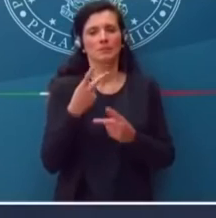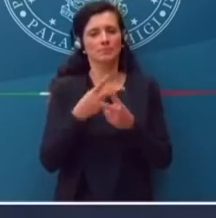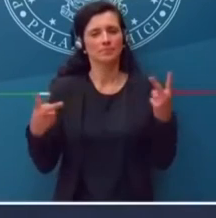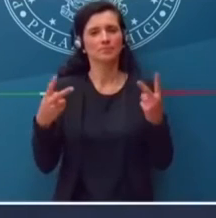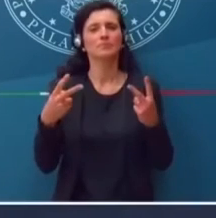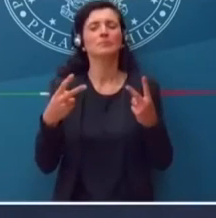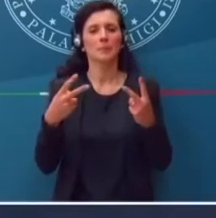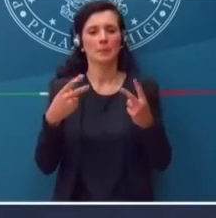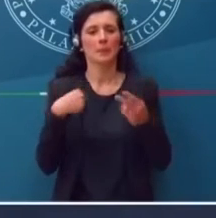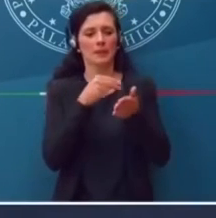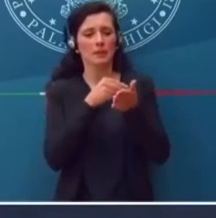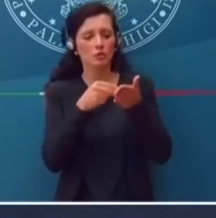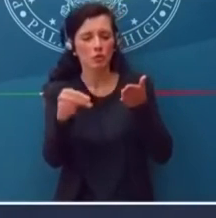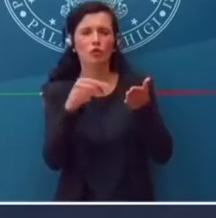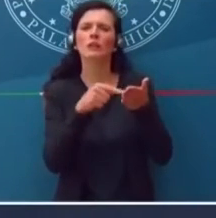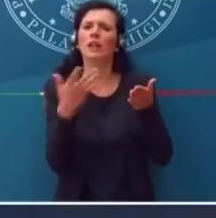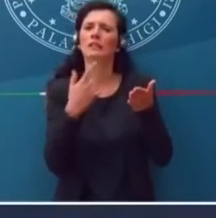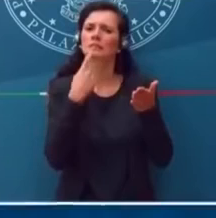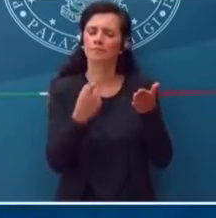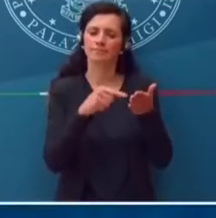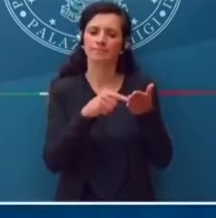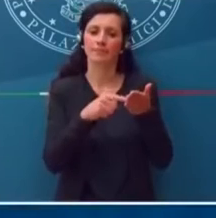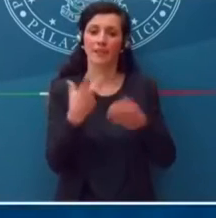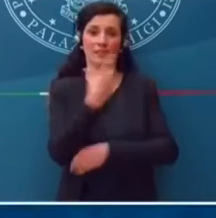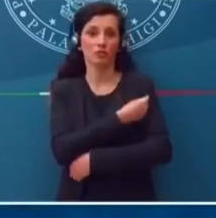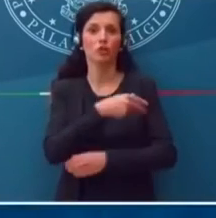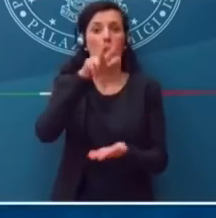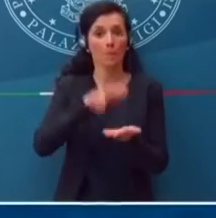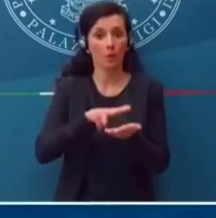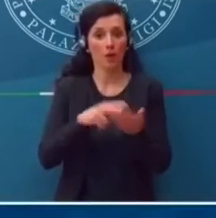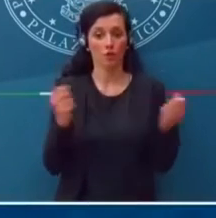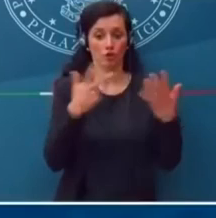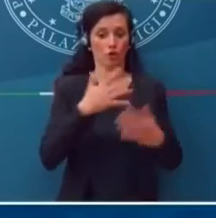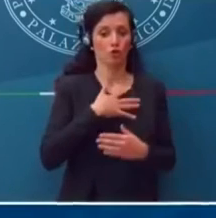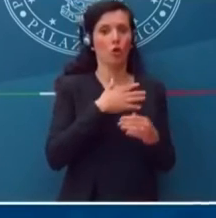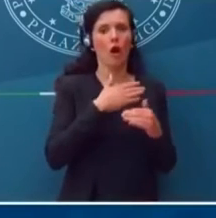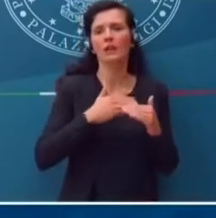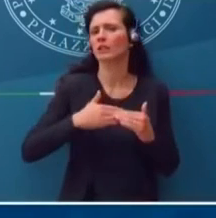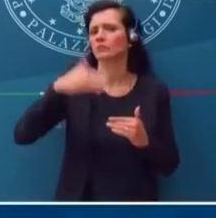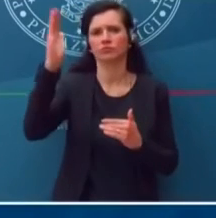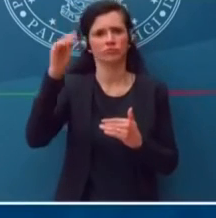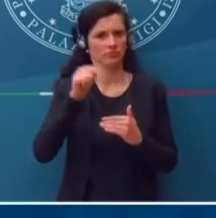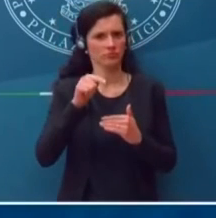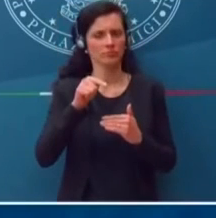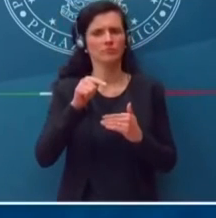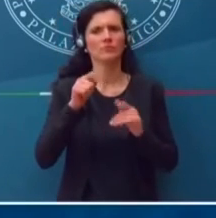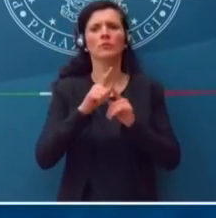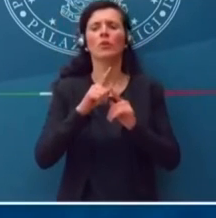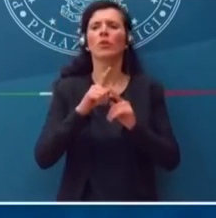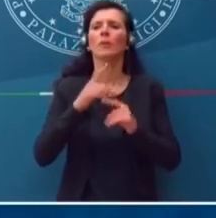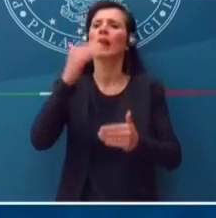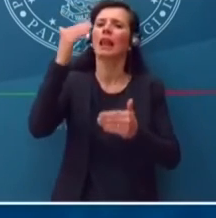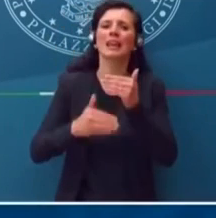vaccino è approvato dai 18 anni in su senza evidentemente limite